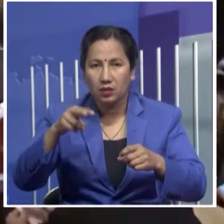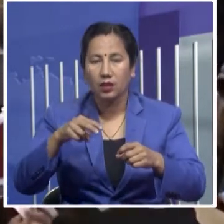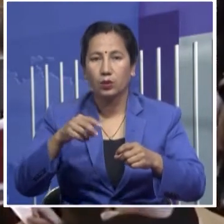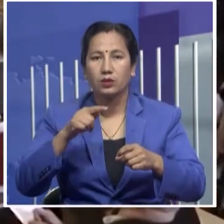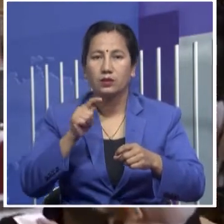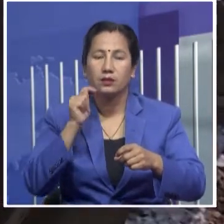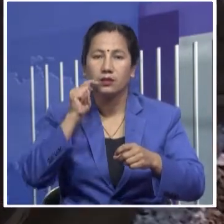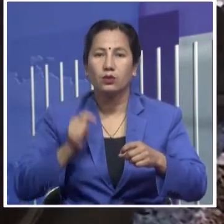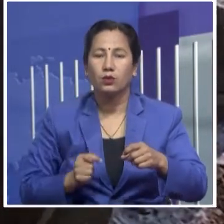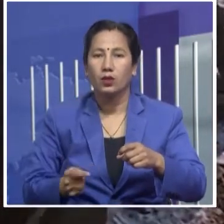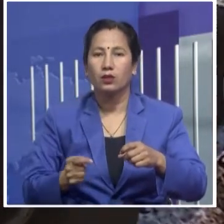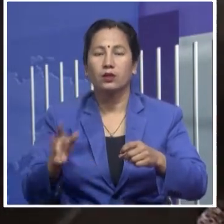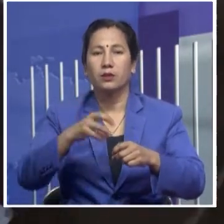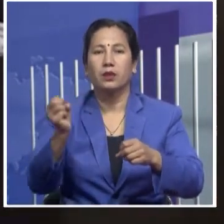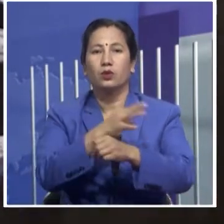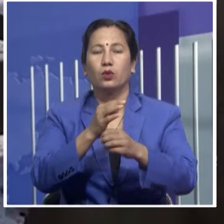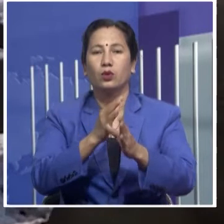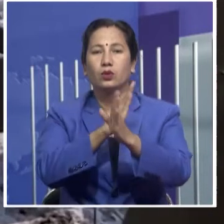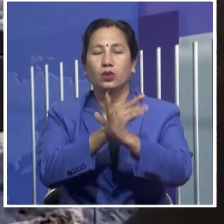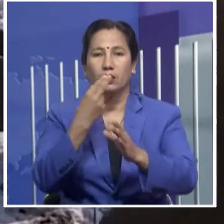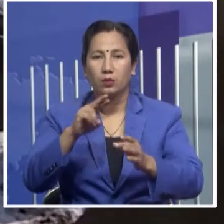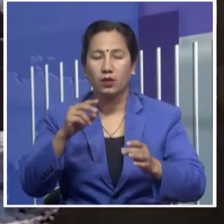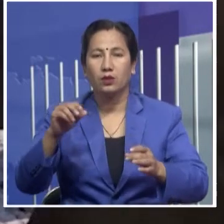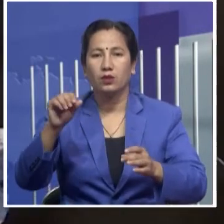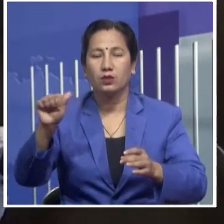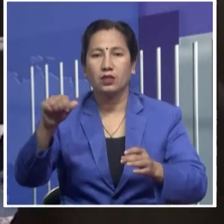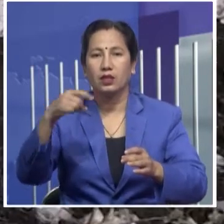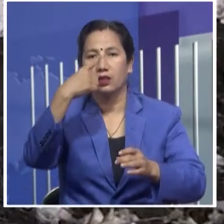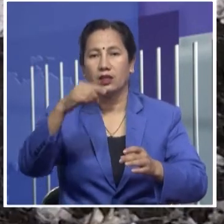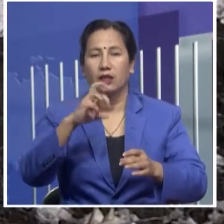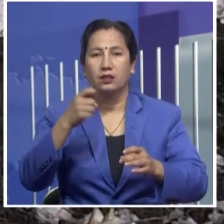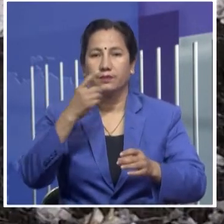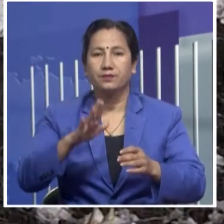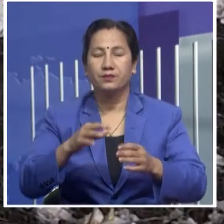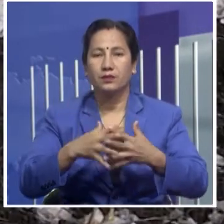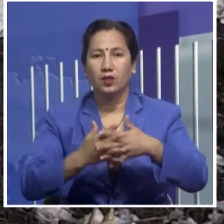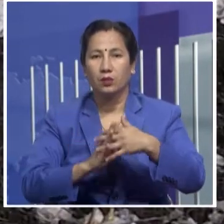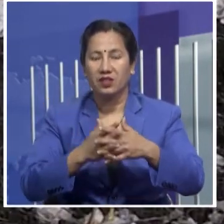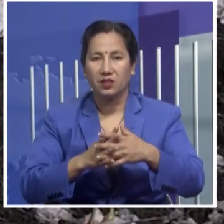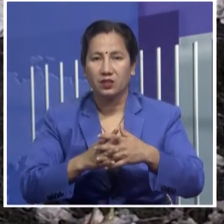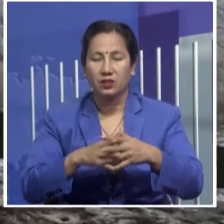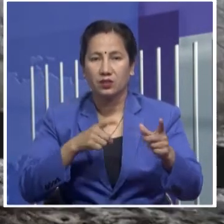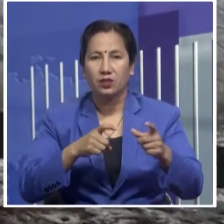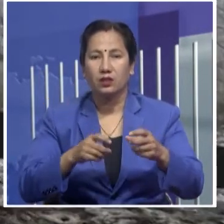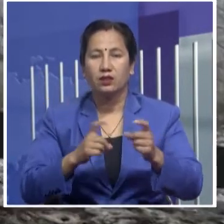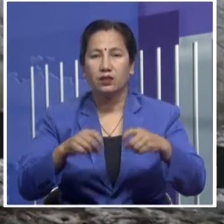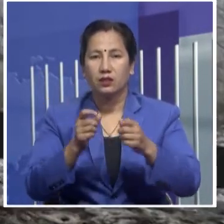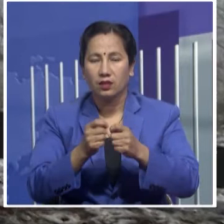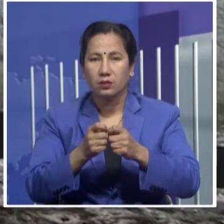युक्रेनको सबैभन्दा ठूलो जोखिम भएको जेलेन्स्कीले बताउनु भएको छ। अमेरिकाको सैन्य गठबन्धन नेटोले निरन्तर